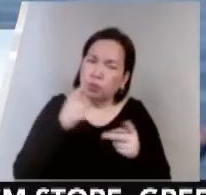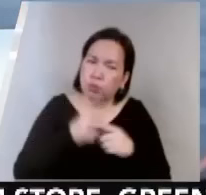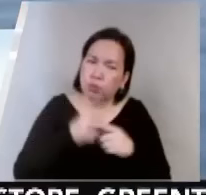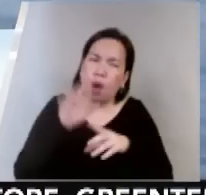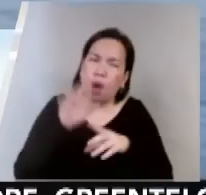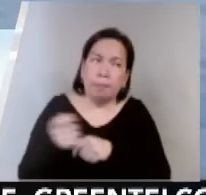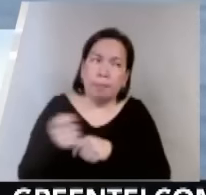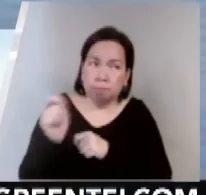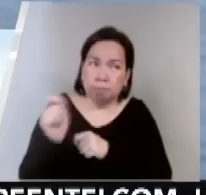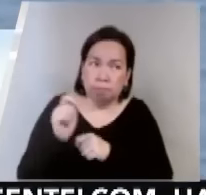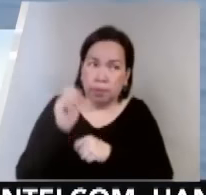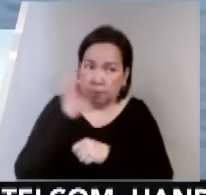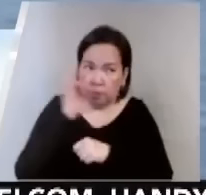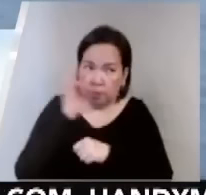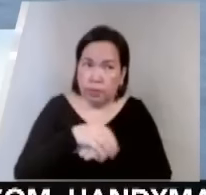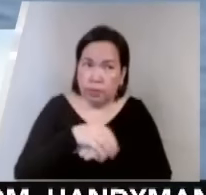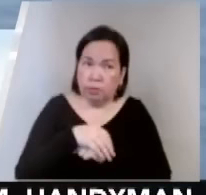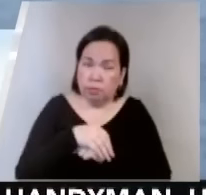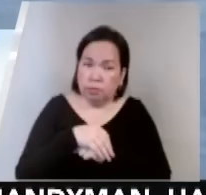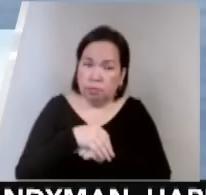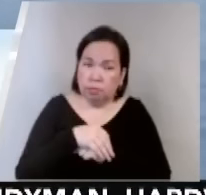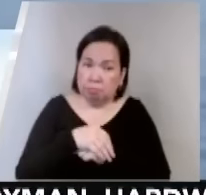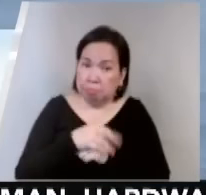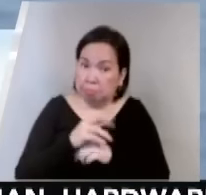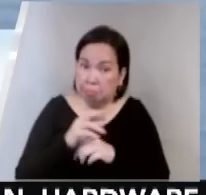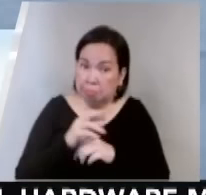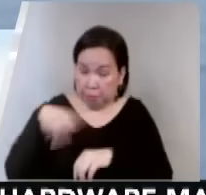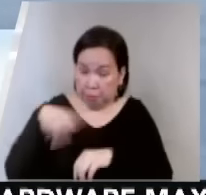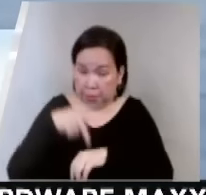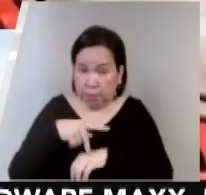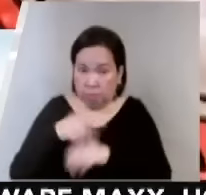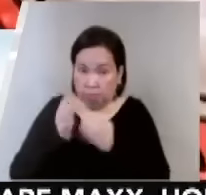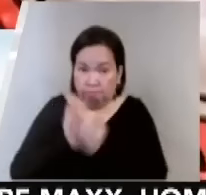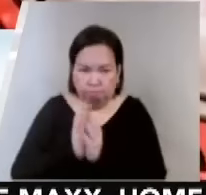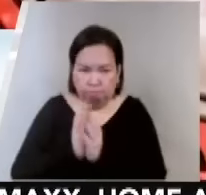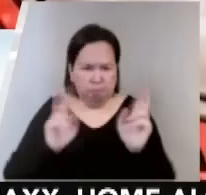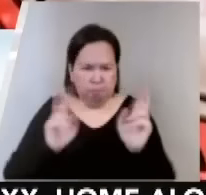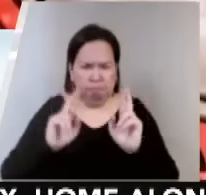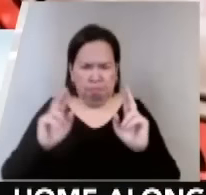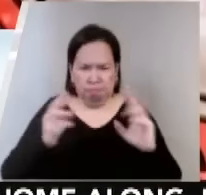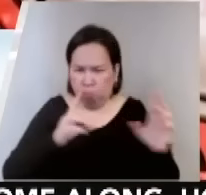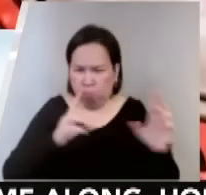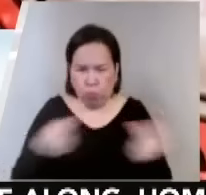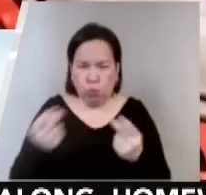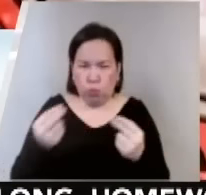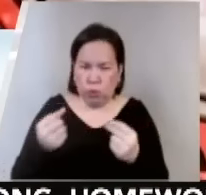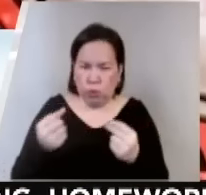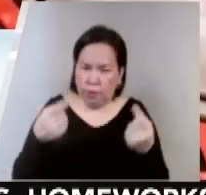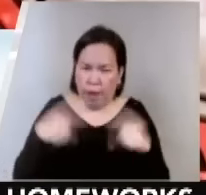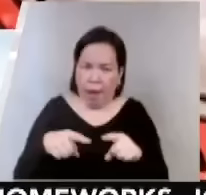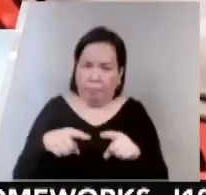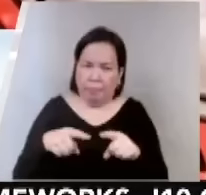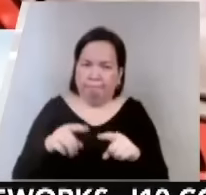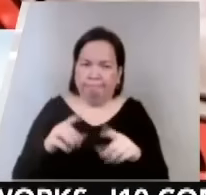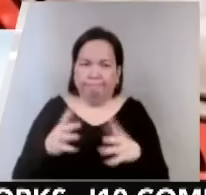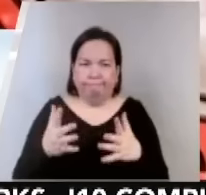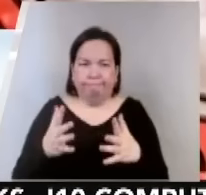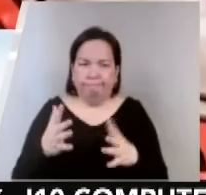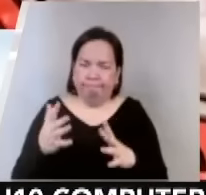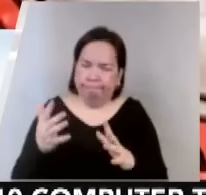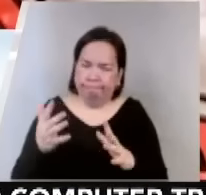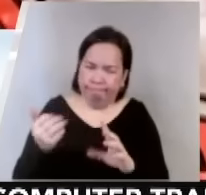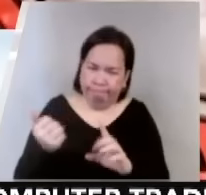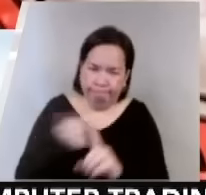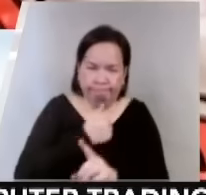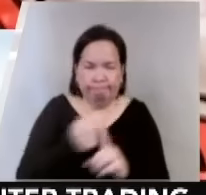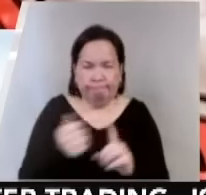Our vessels are ready to respond with this kind of harassment. We have to consider the fact na simula naman nagbigay